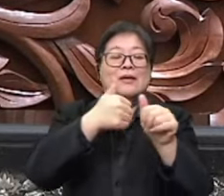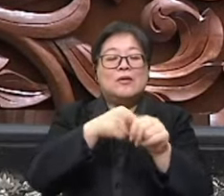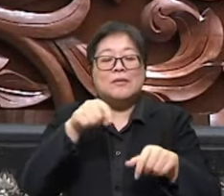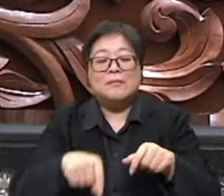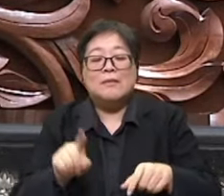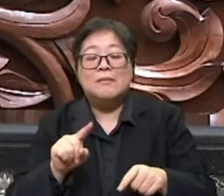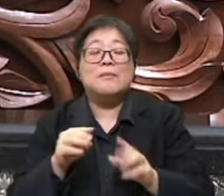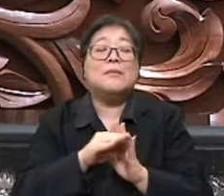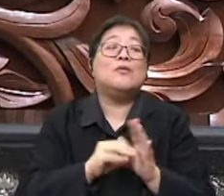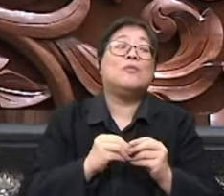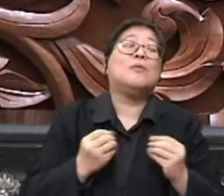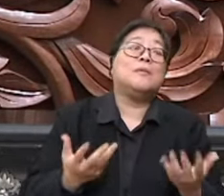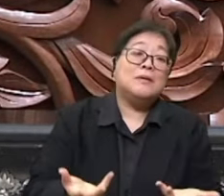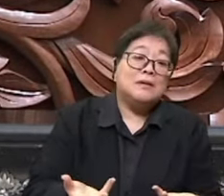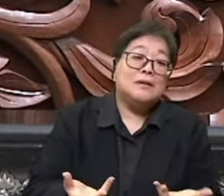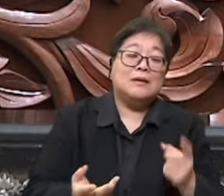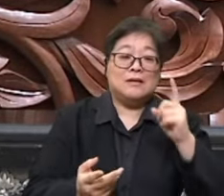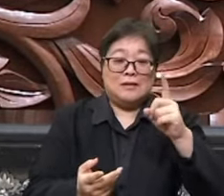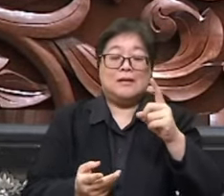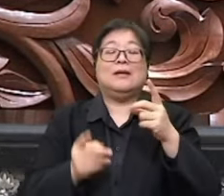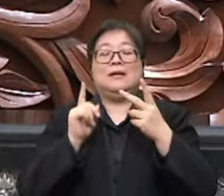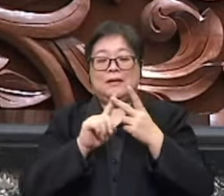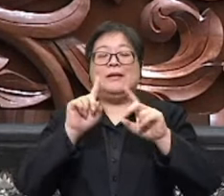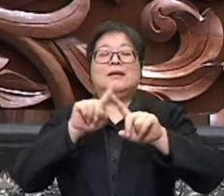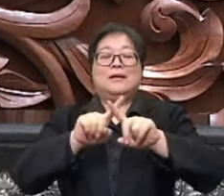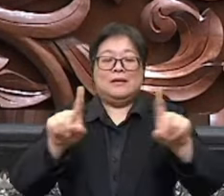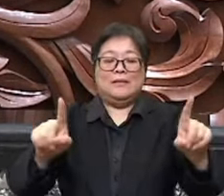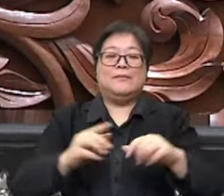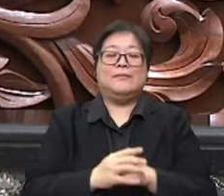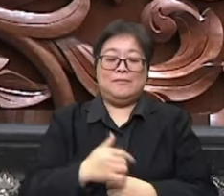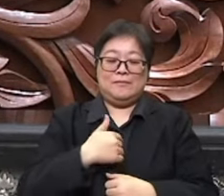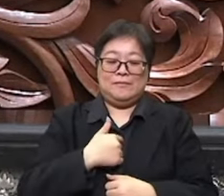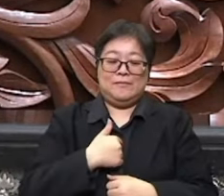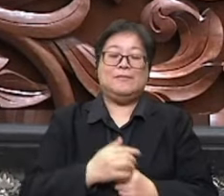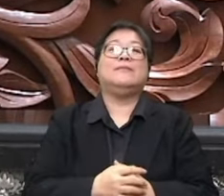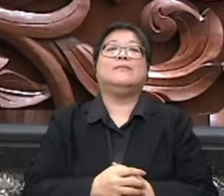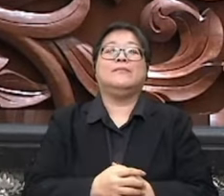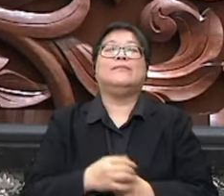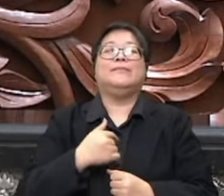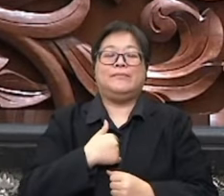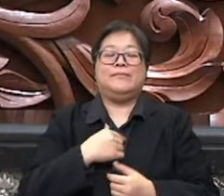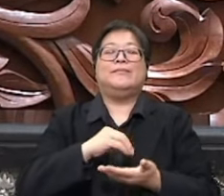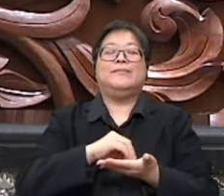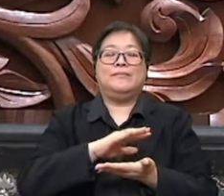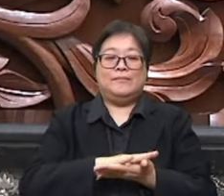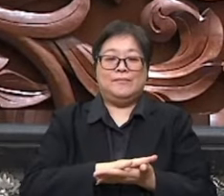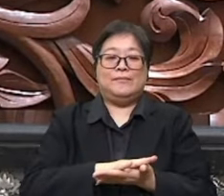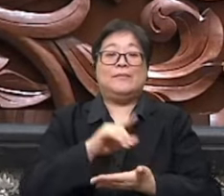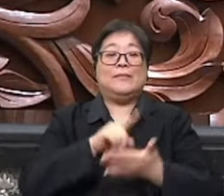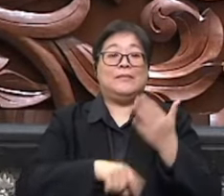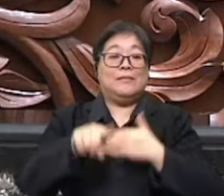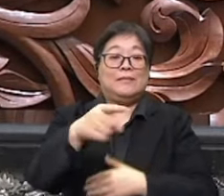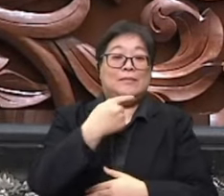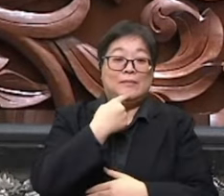mana. Itu satu. Tapi walau bagaimanapun, saya ambil maklum apa yang berhormat